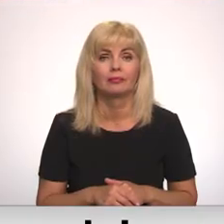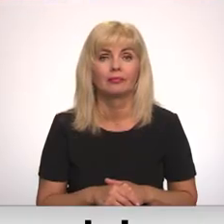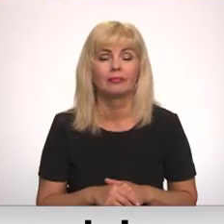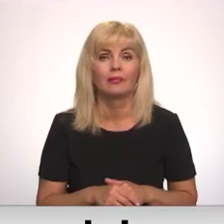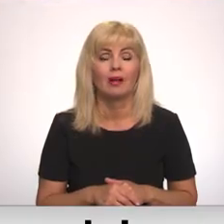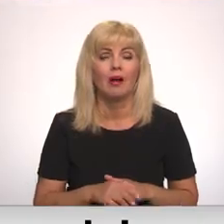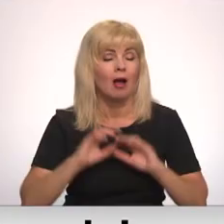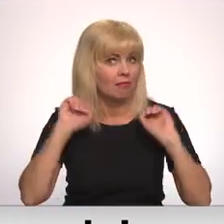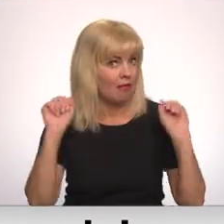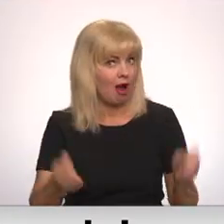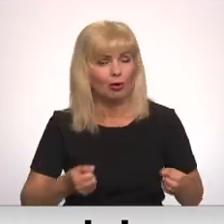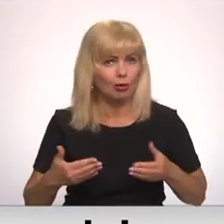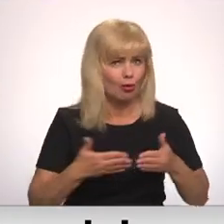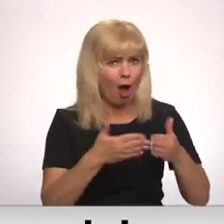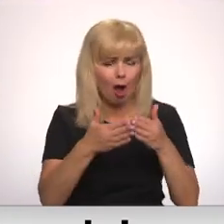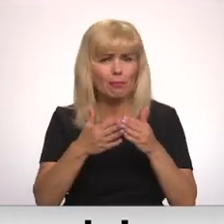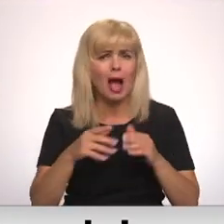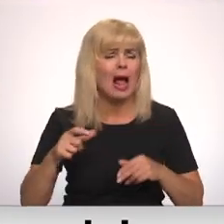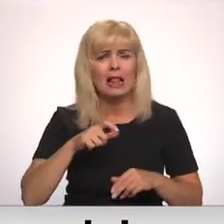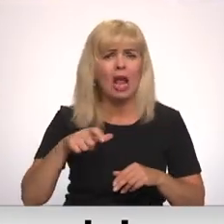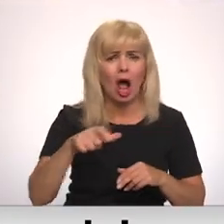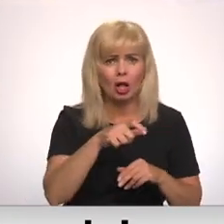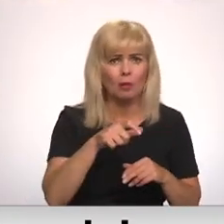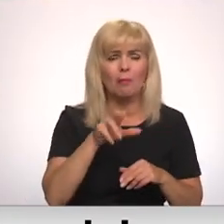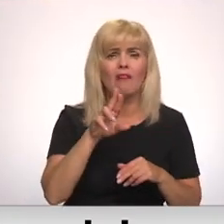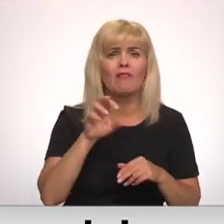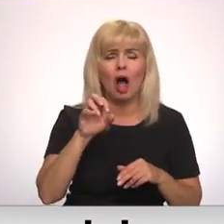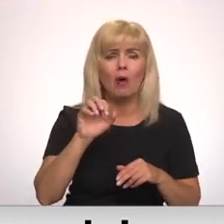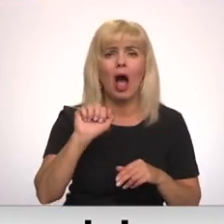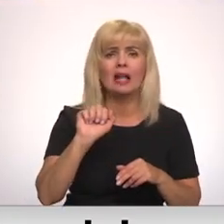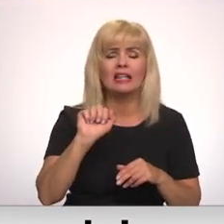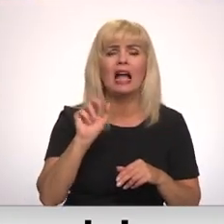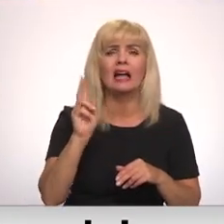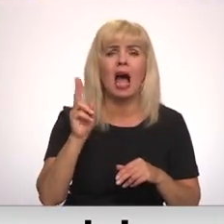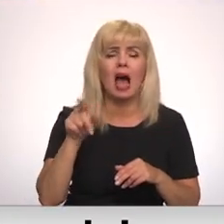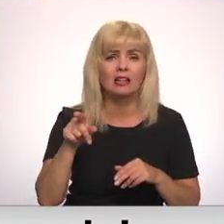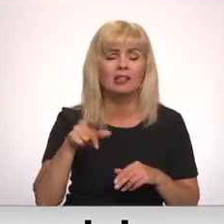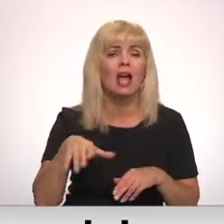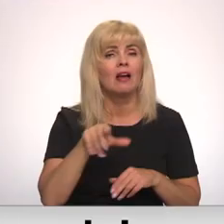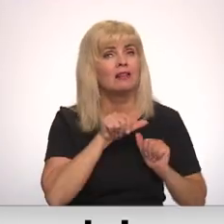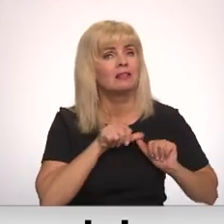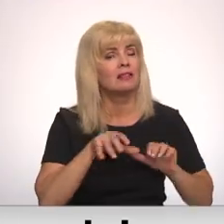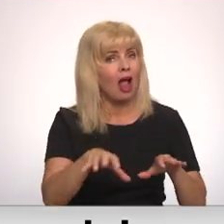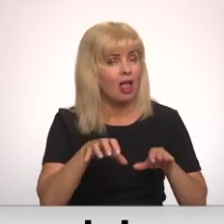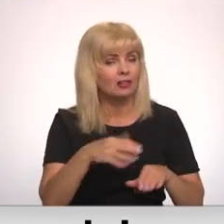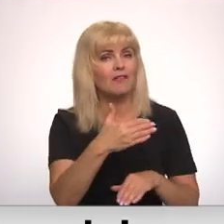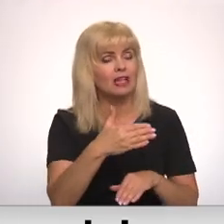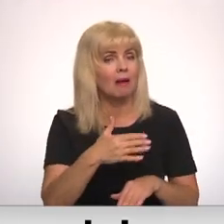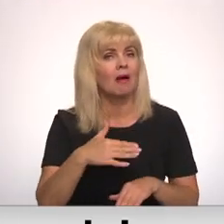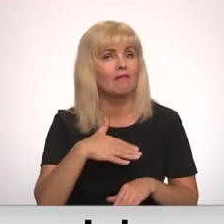Braukšanās ar ātrumu laivu pa Lielupes viļņiem valgundniekiem Amandai un Kārlim Dagaiņiem ir sirds lieta jau daudzus